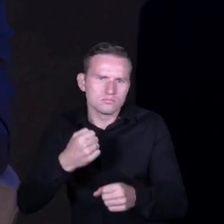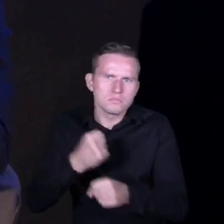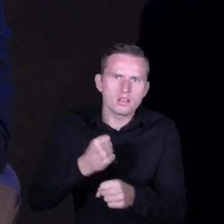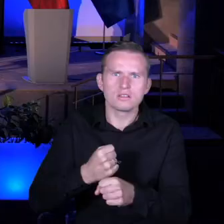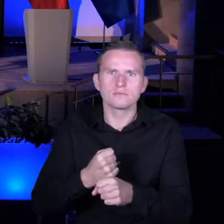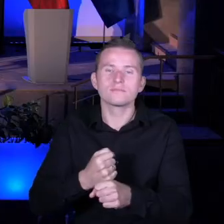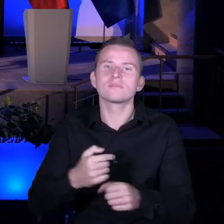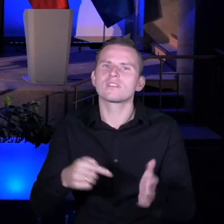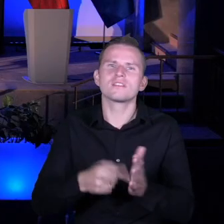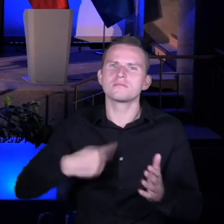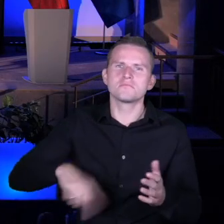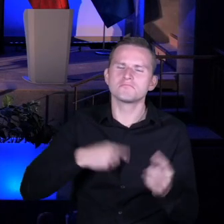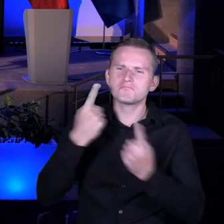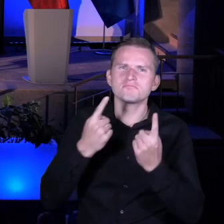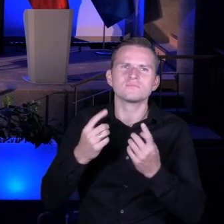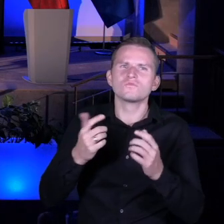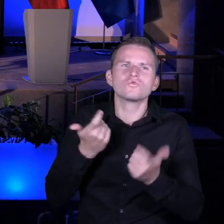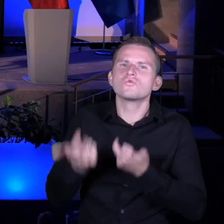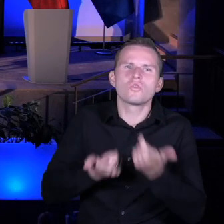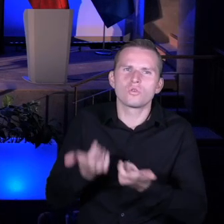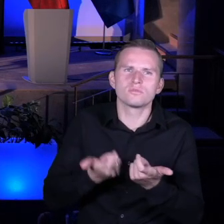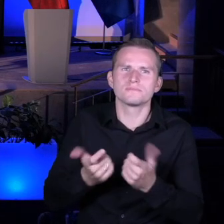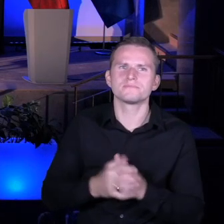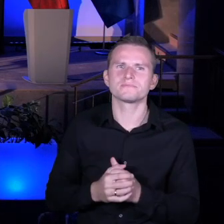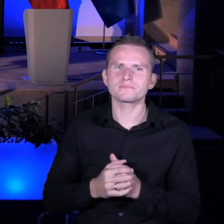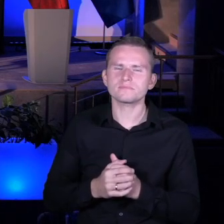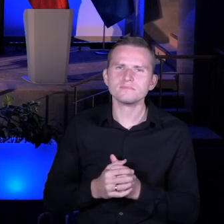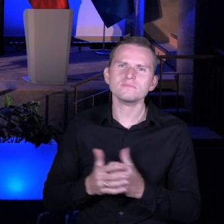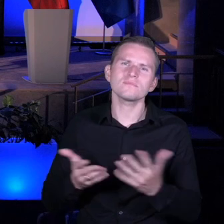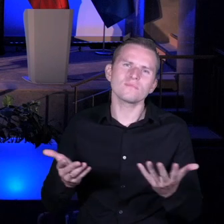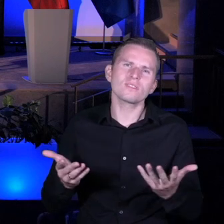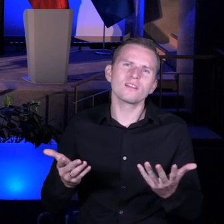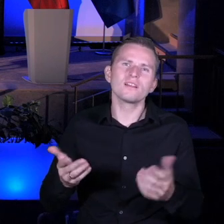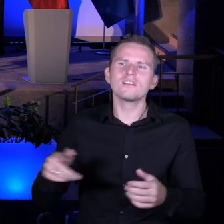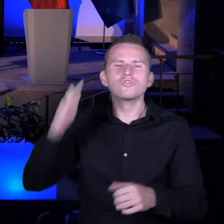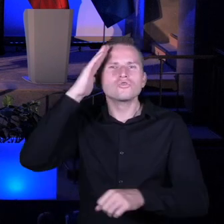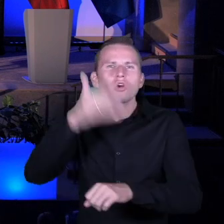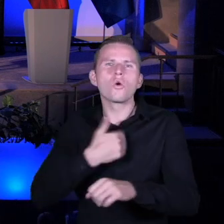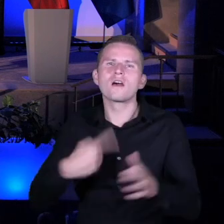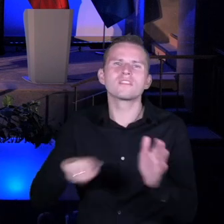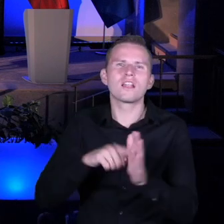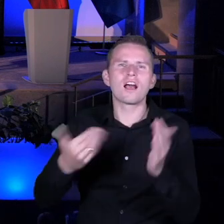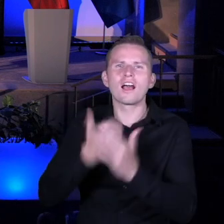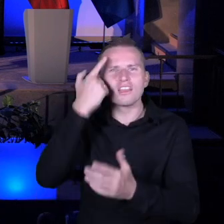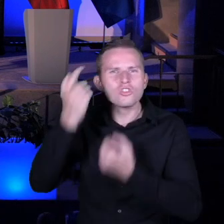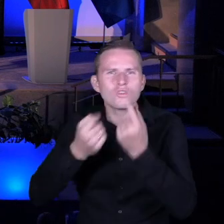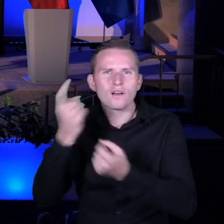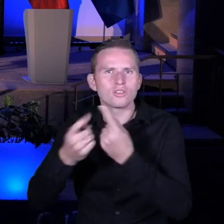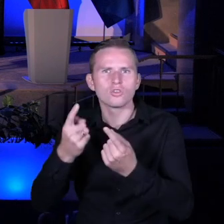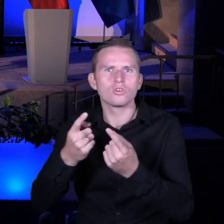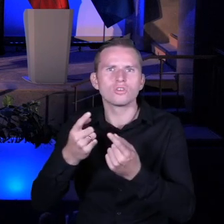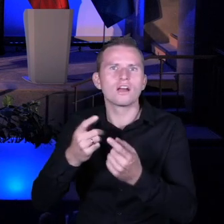w naszym przekonaniu te kierunki, które nadała Szkoła dla Innowatora nam wszystkim,